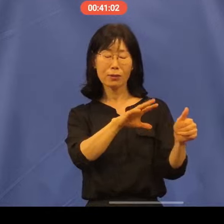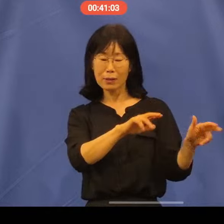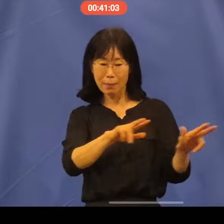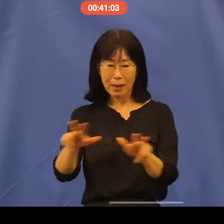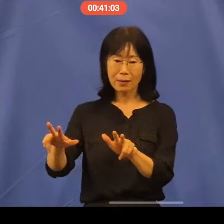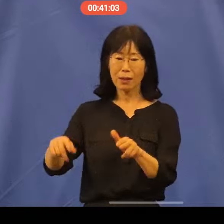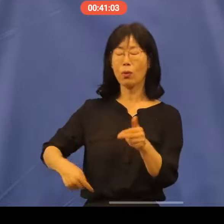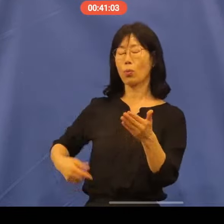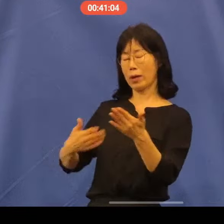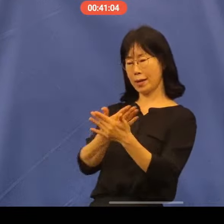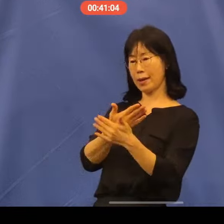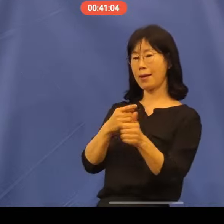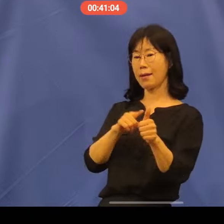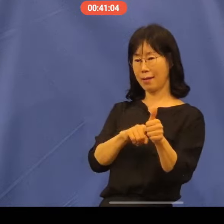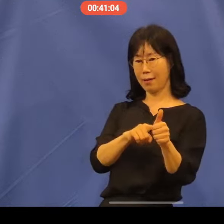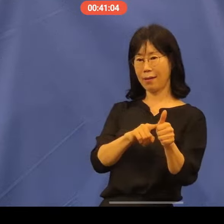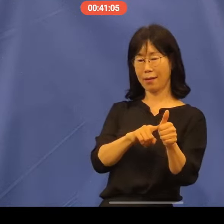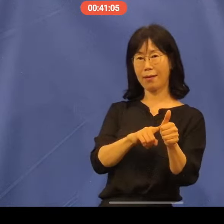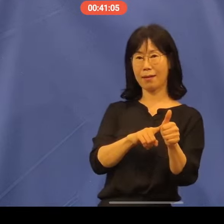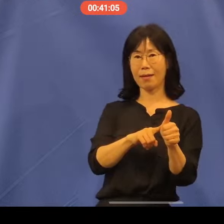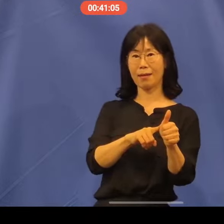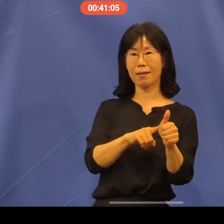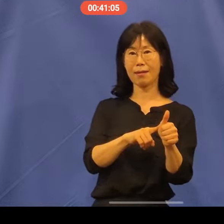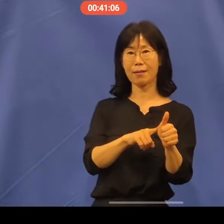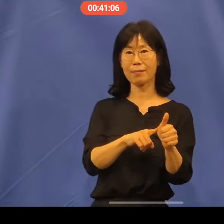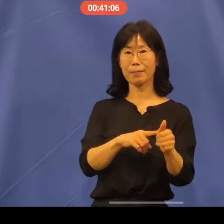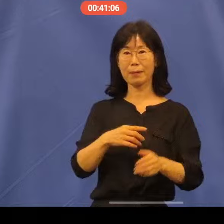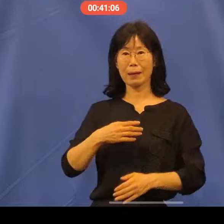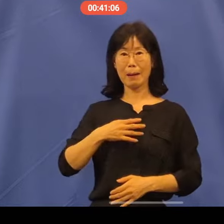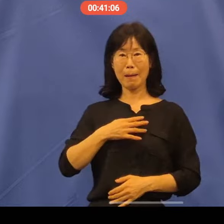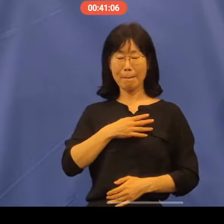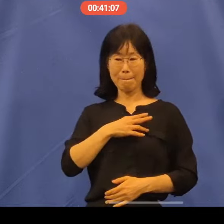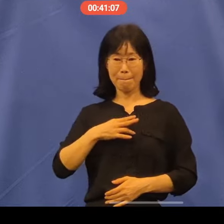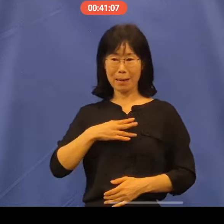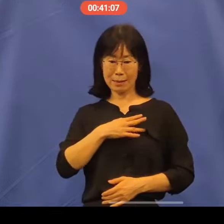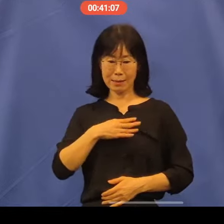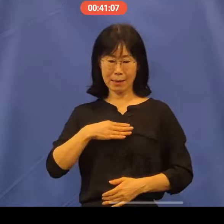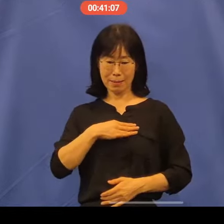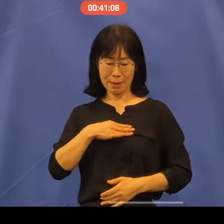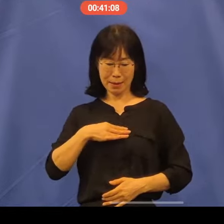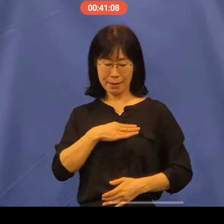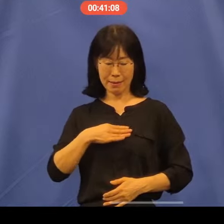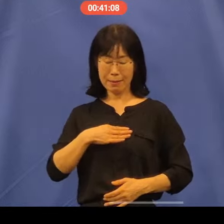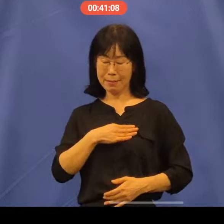사람이에요. 저 그냥 바세바 데리고 오라니까 막 데리고 오고요, 그죠?